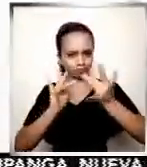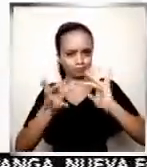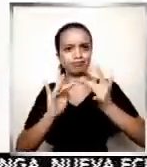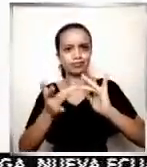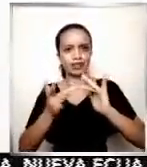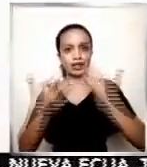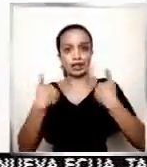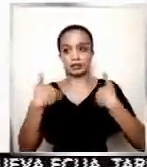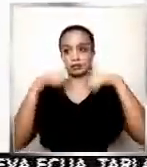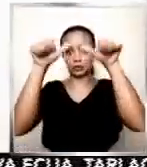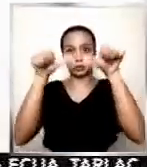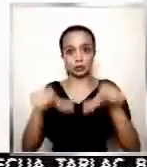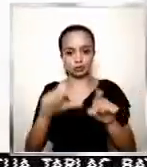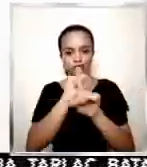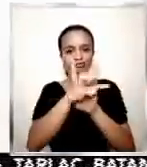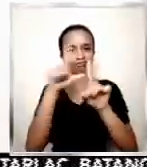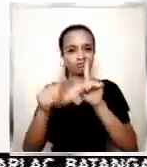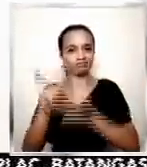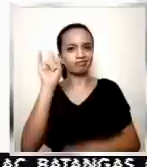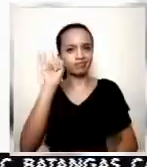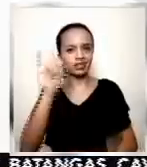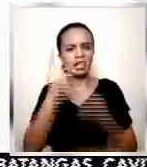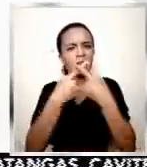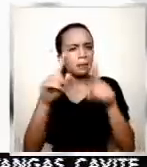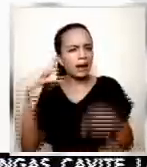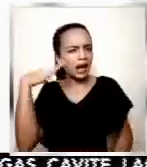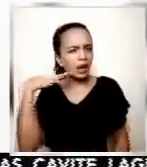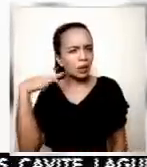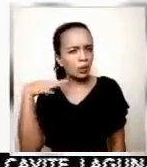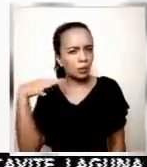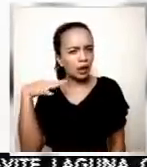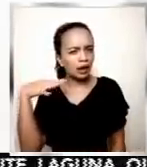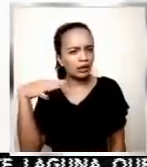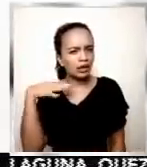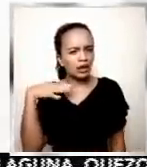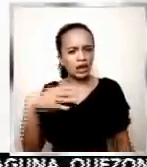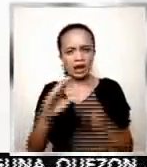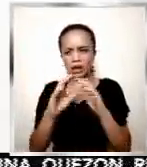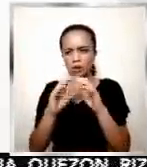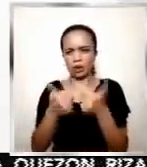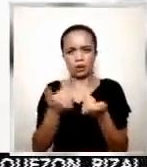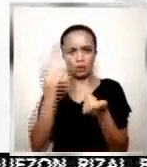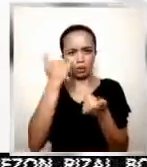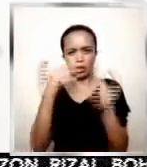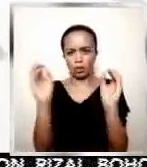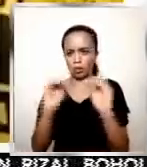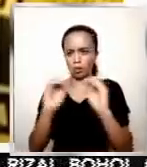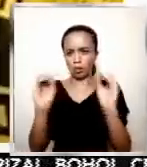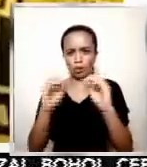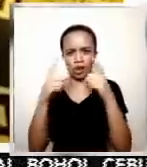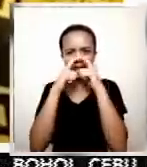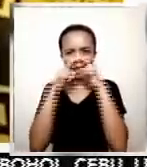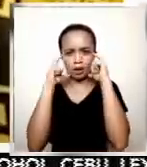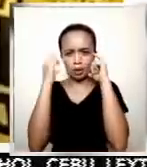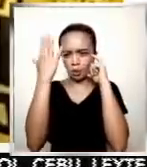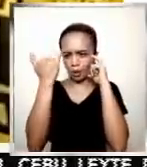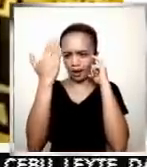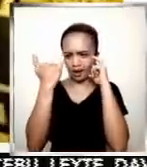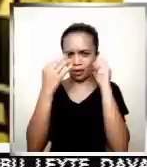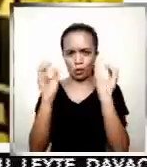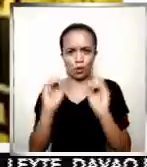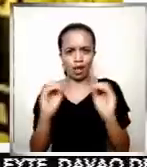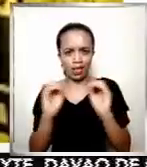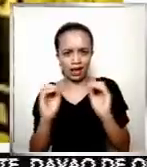media. Pero teka, how come wala kayong mga suot na face mask? Actually,